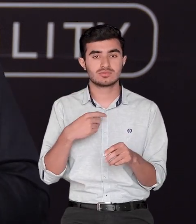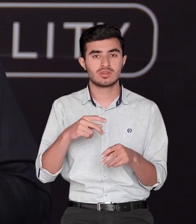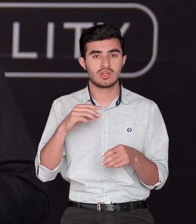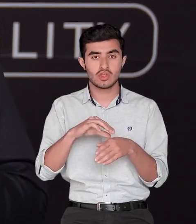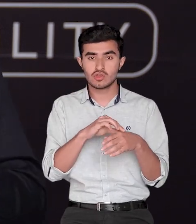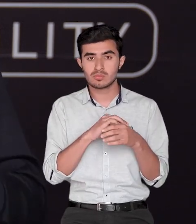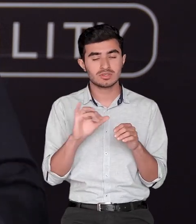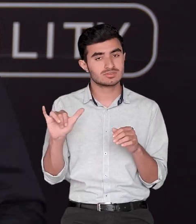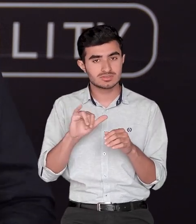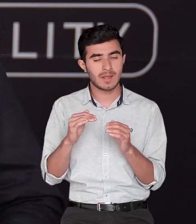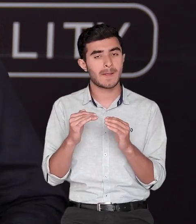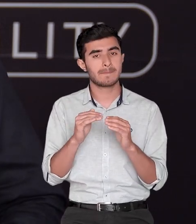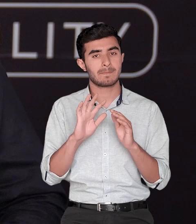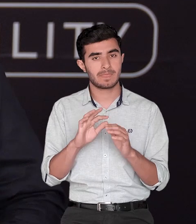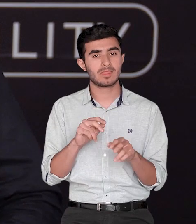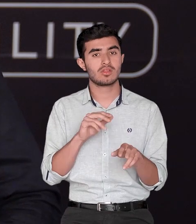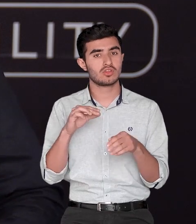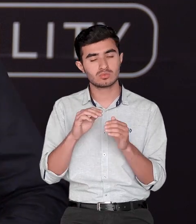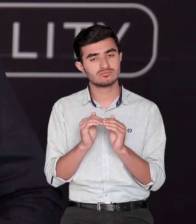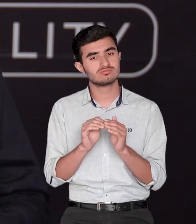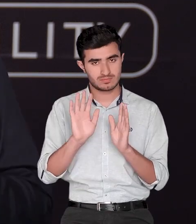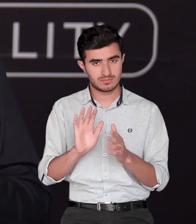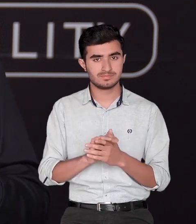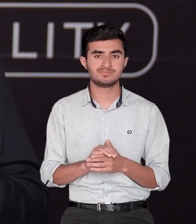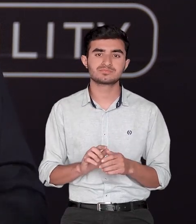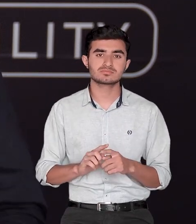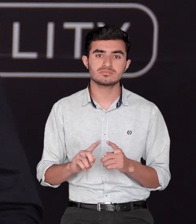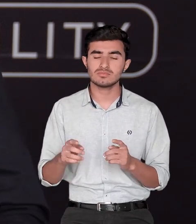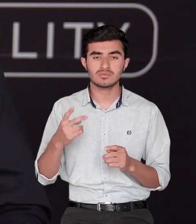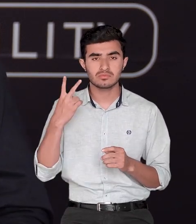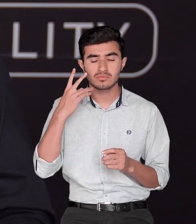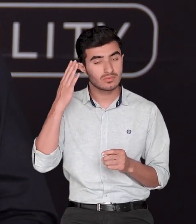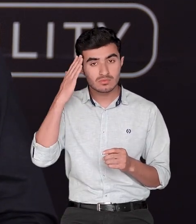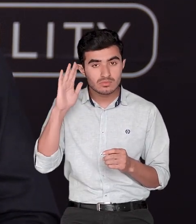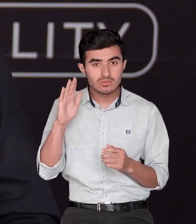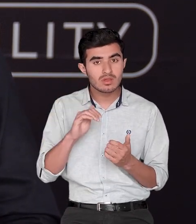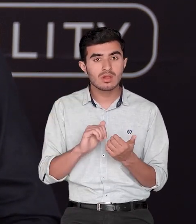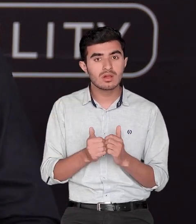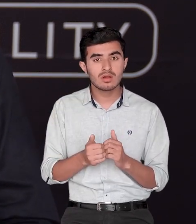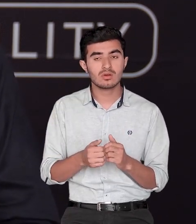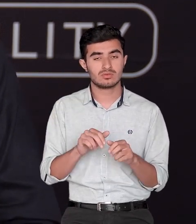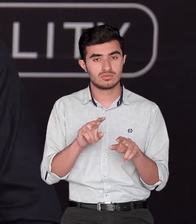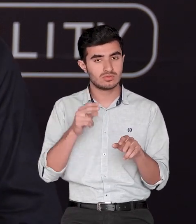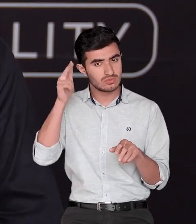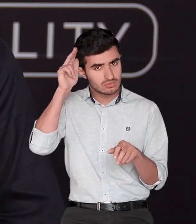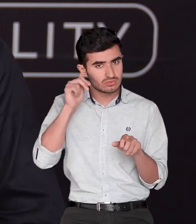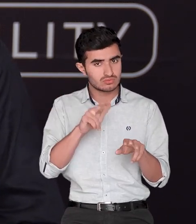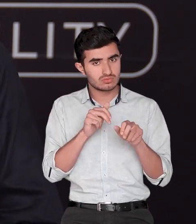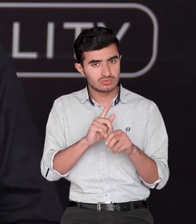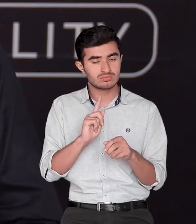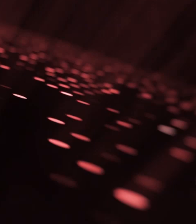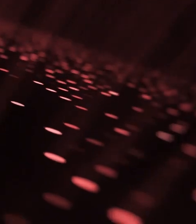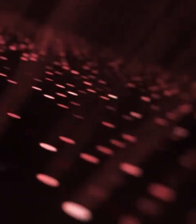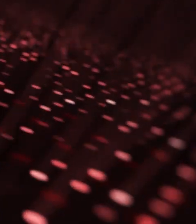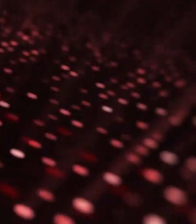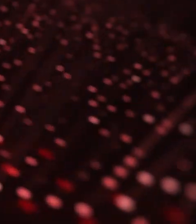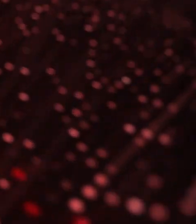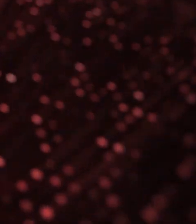इट, एनी कंट्री, बिकॉज हॉर्स इज पार्ट ऑफ द ह्यूमन डेवलपमेंट। जैसे जैसे इंसान बढ़ा है, घोड़ा उसके साथ साथ उसका हिस्सा